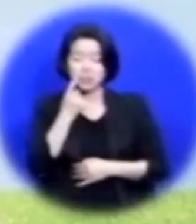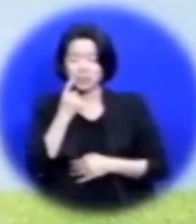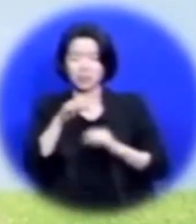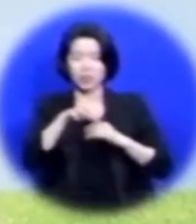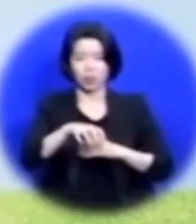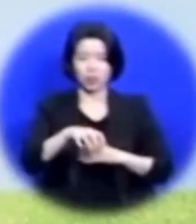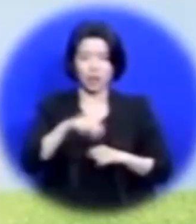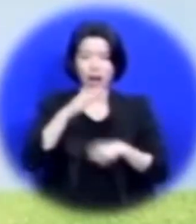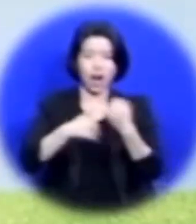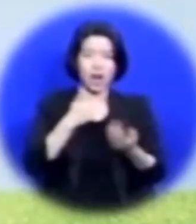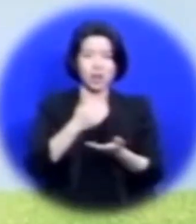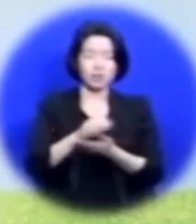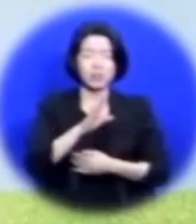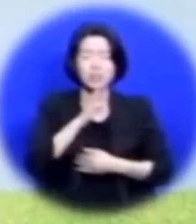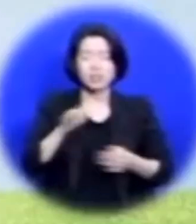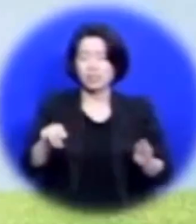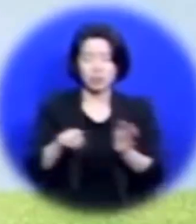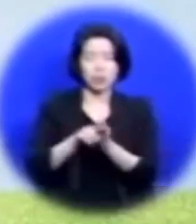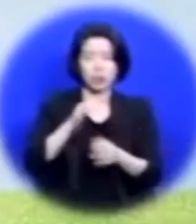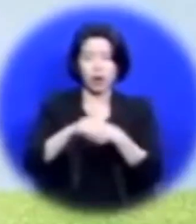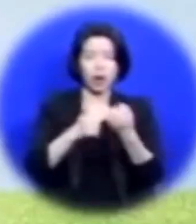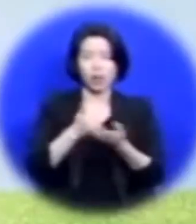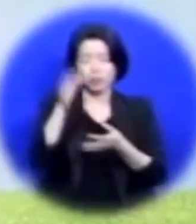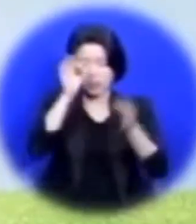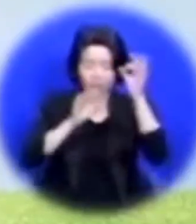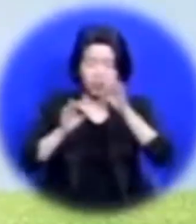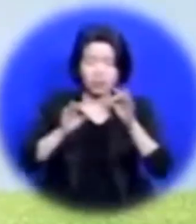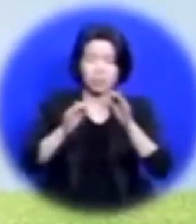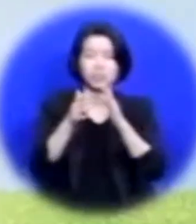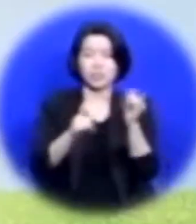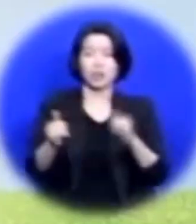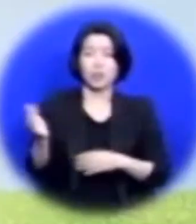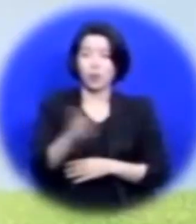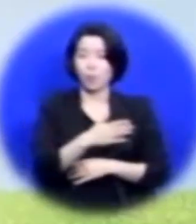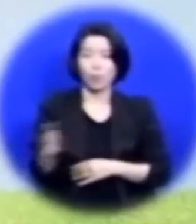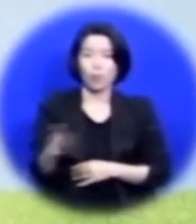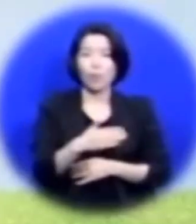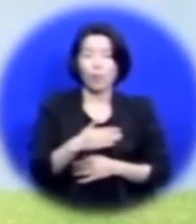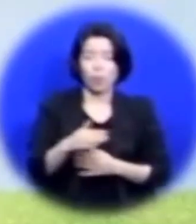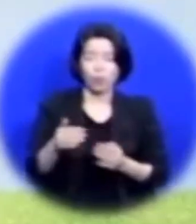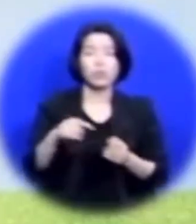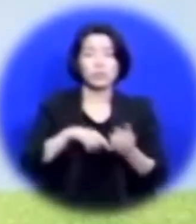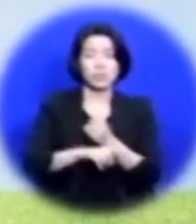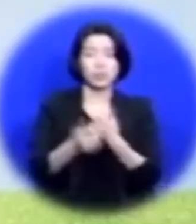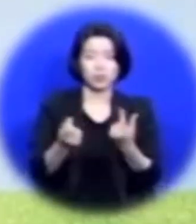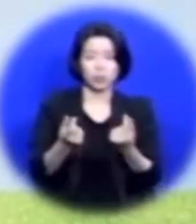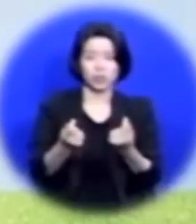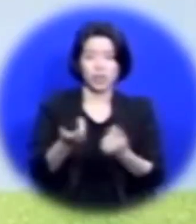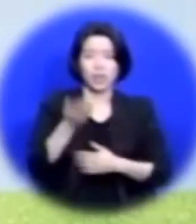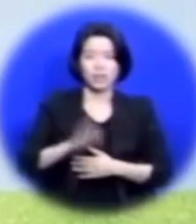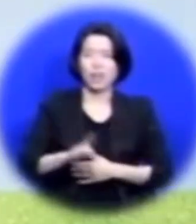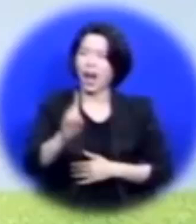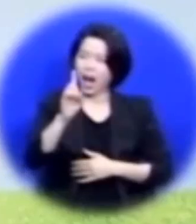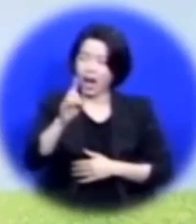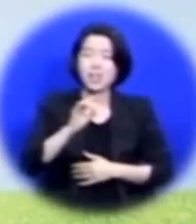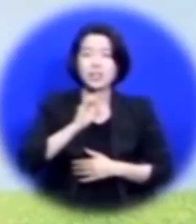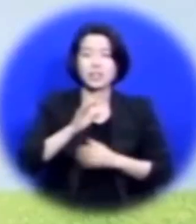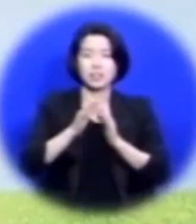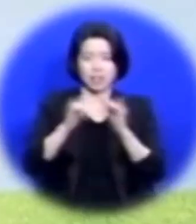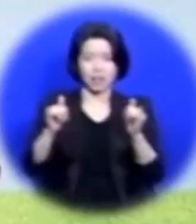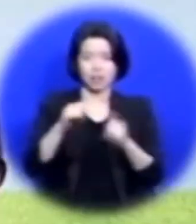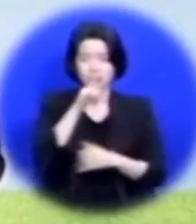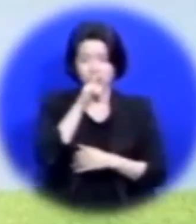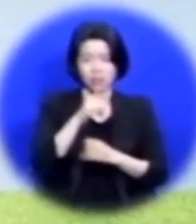이는 하나님을 진짜 믿고 하나님을 찾는 사람이 없었다 그런 뜻이죠 그런데 한 사람이 있었습니다